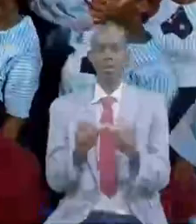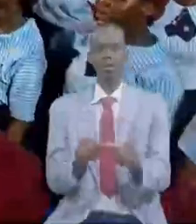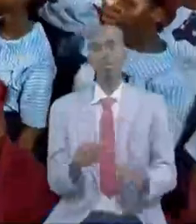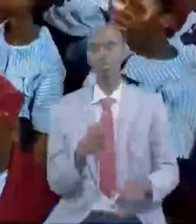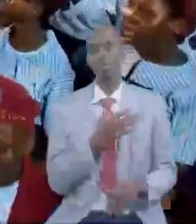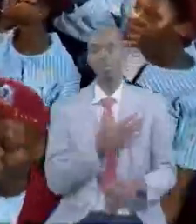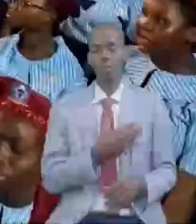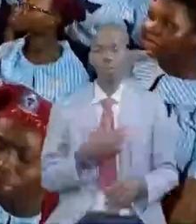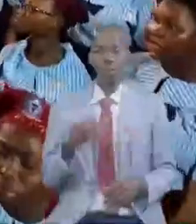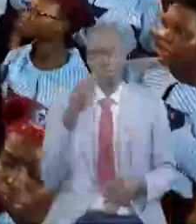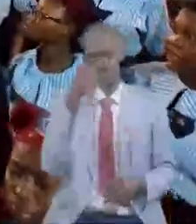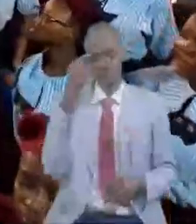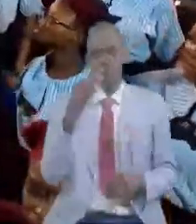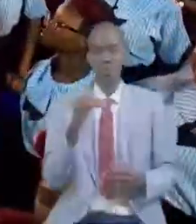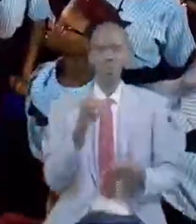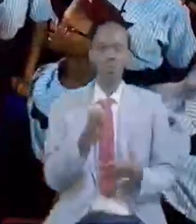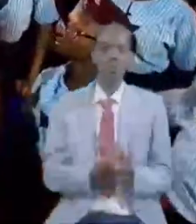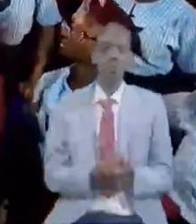Et pour cela,